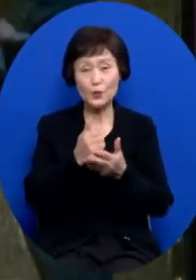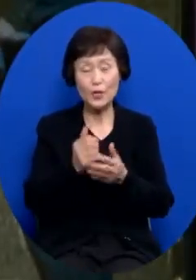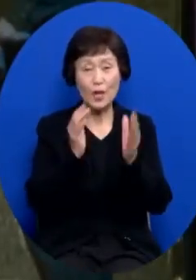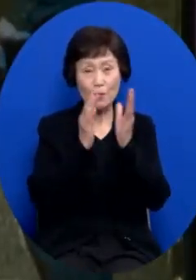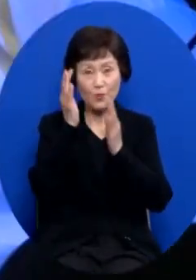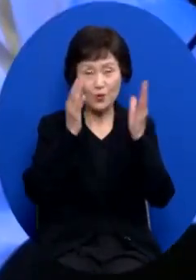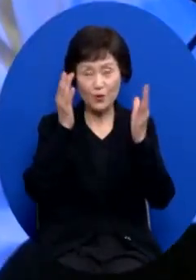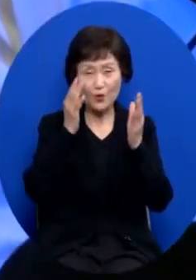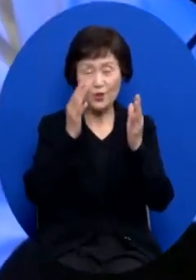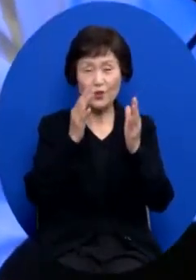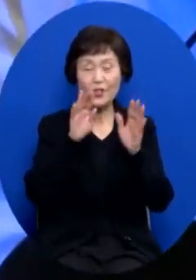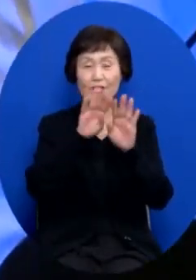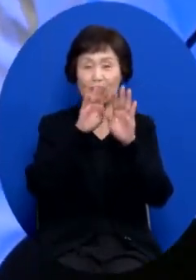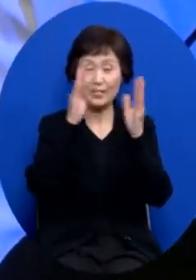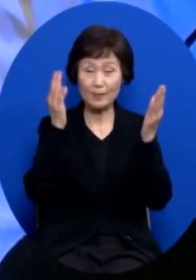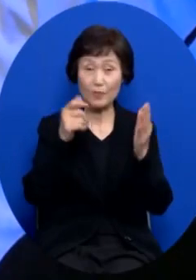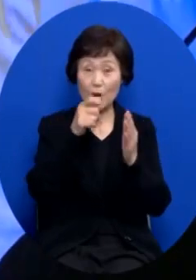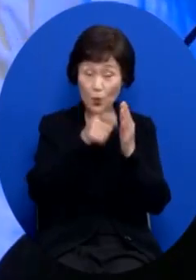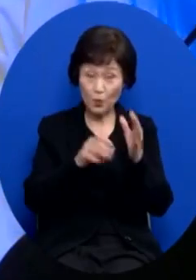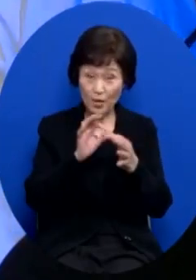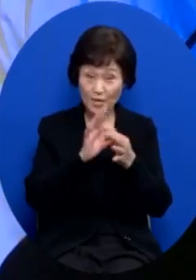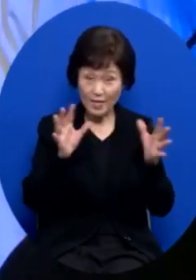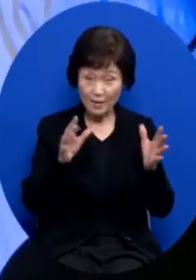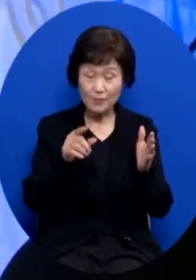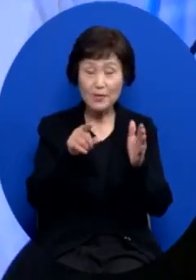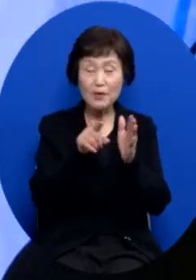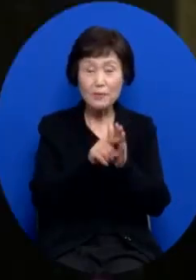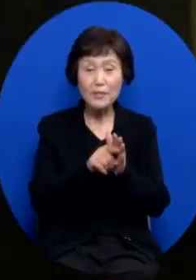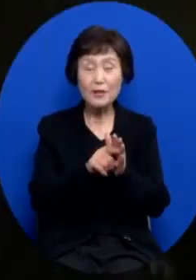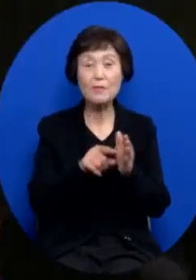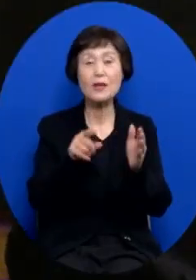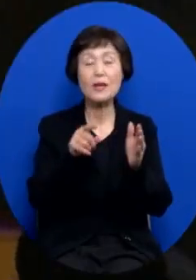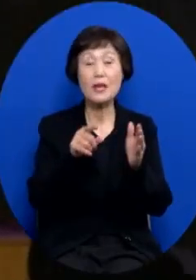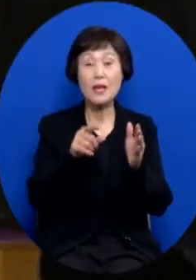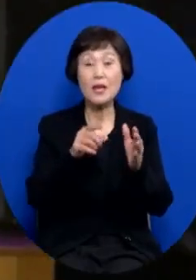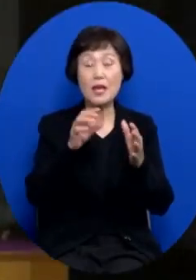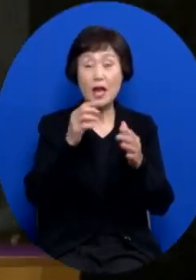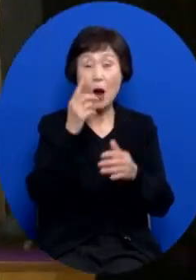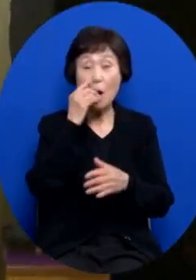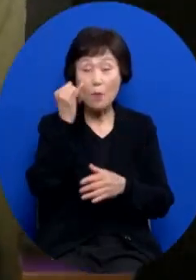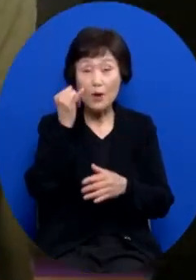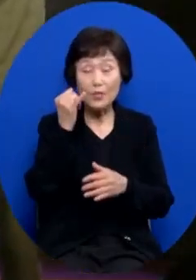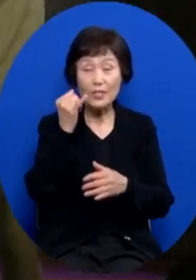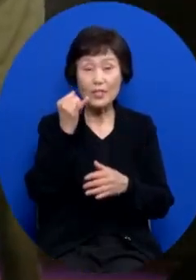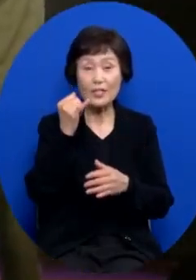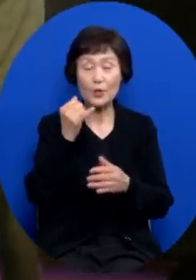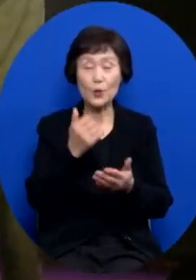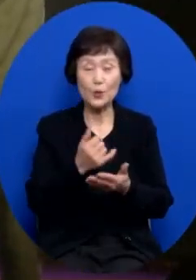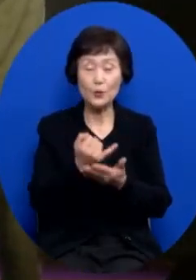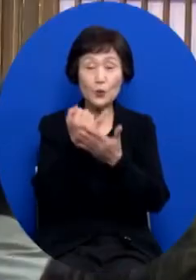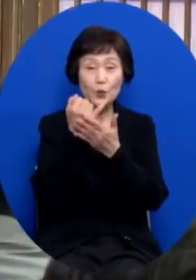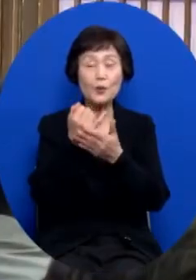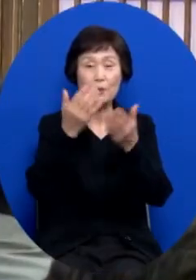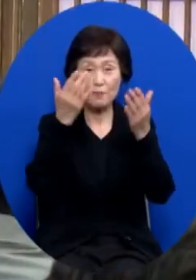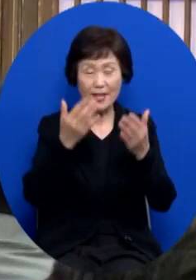이번 뮤지컬은 교파를 초월하여 신앙적인 믿음의 어머니로 존경받는 문중경 전도사의 일대기를 다룬